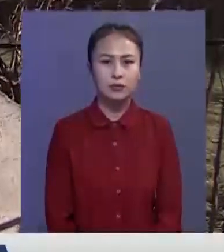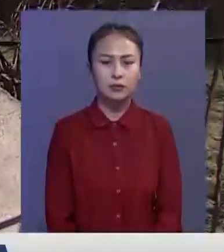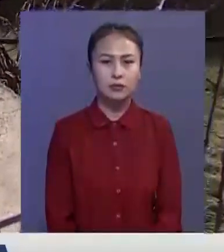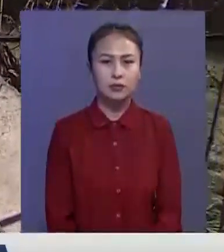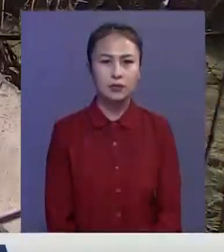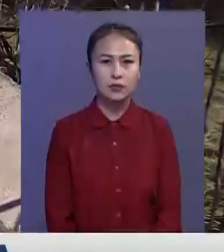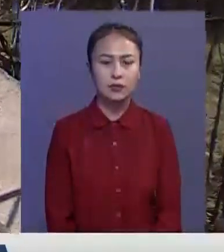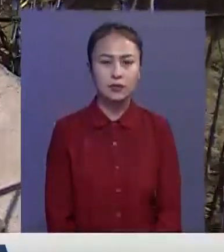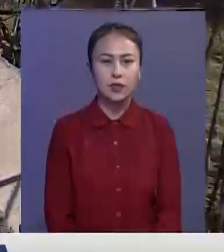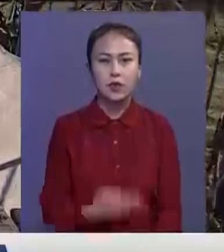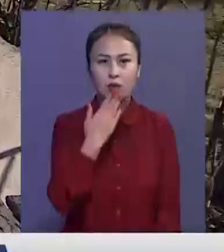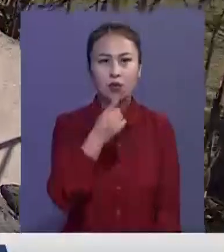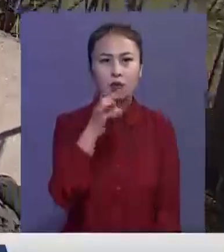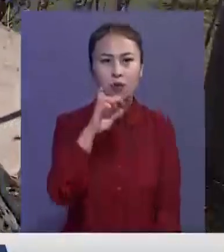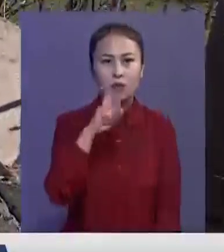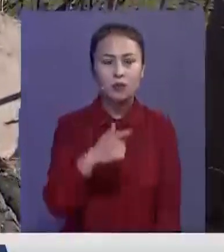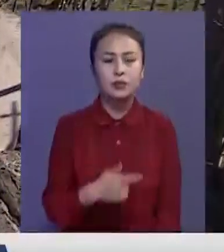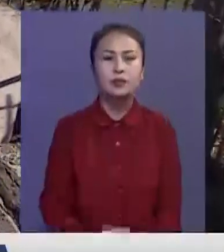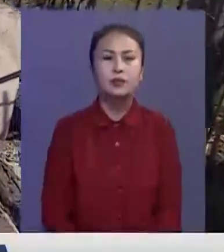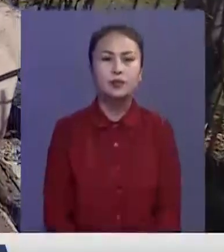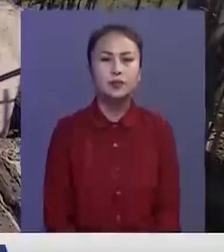Ашшы кермек татиды.